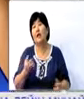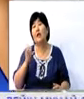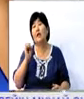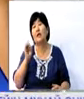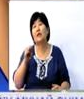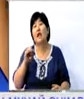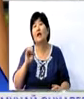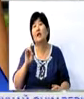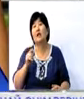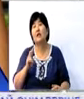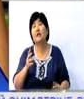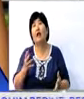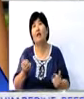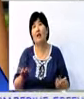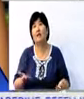ертарғынды алады, мысалға, например,